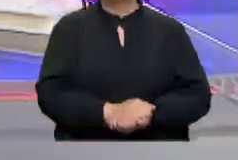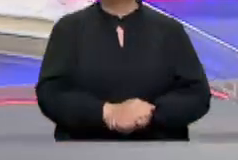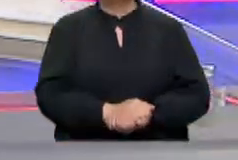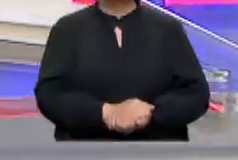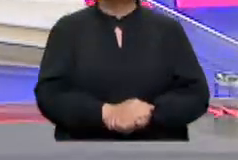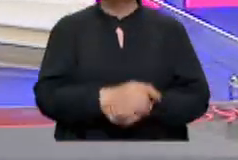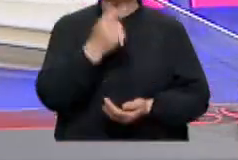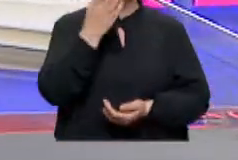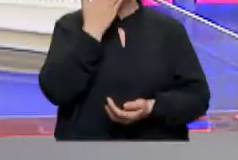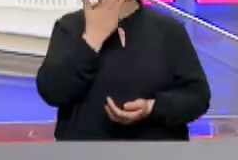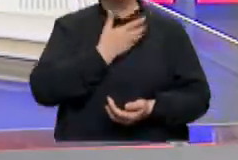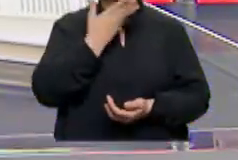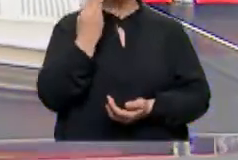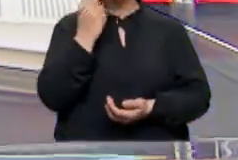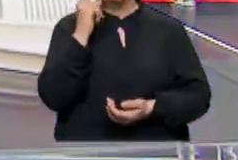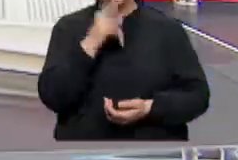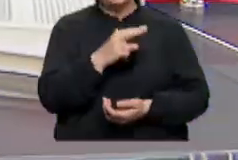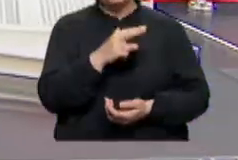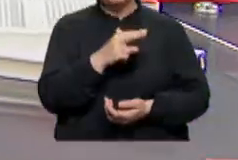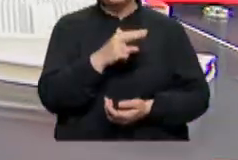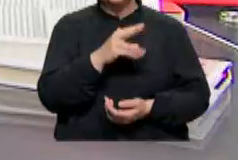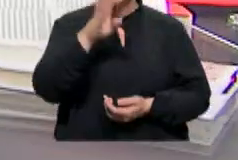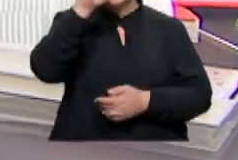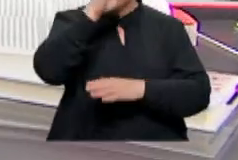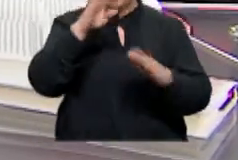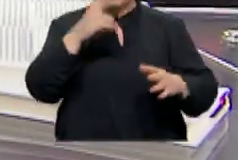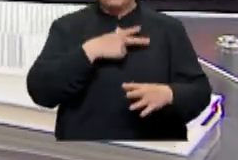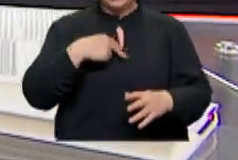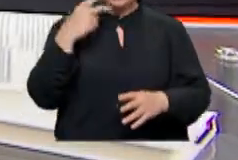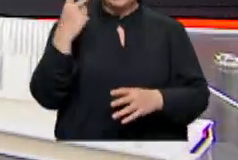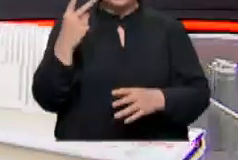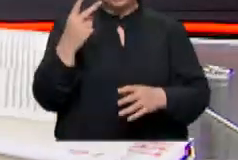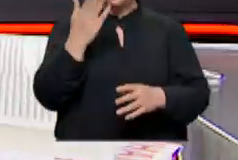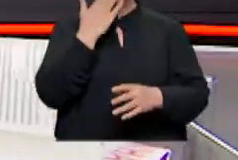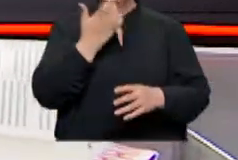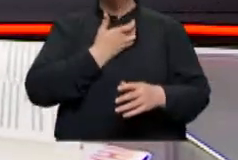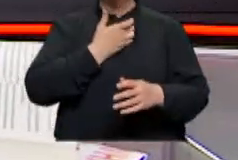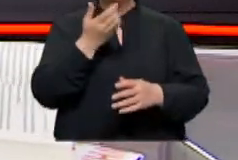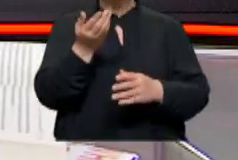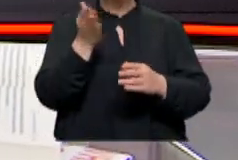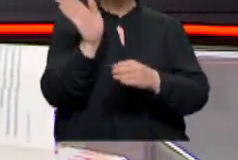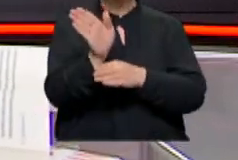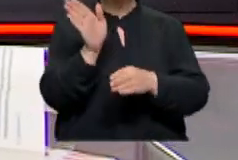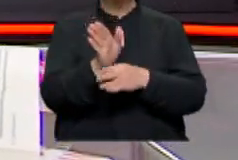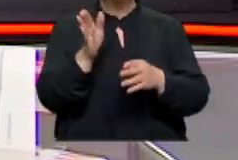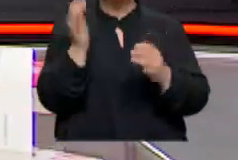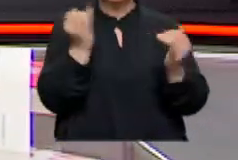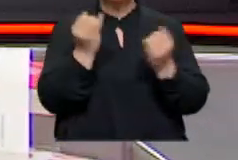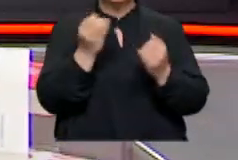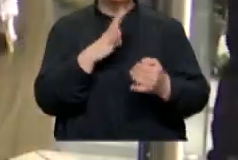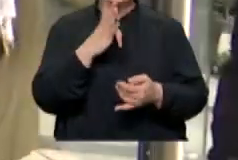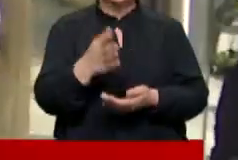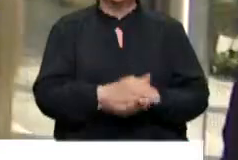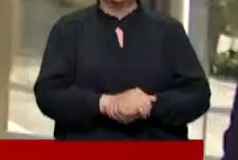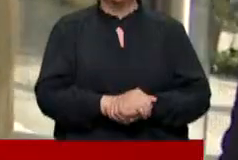Ve biraz da öğrencilerimize, gençlerimize bakalım. İstanbul Büyükşehir Belediyesi'nde öğrenci bileti tartışması var.